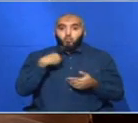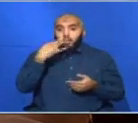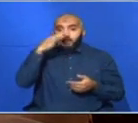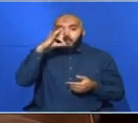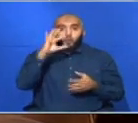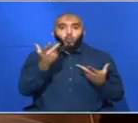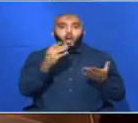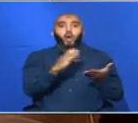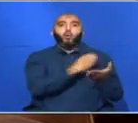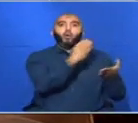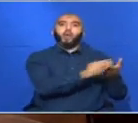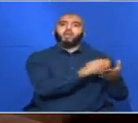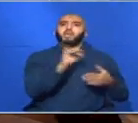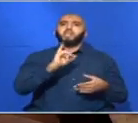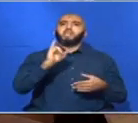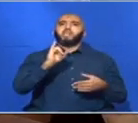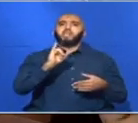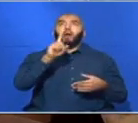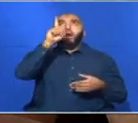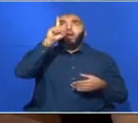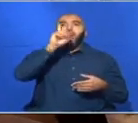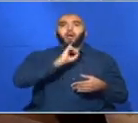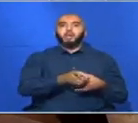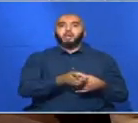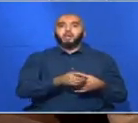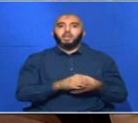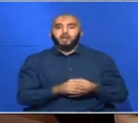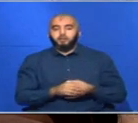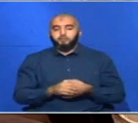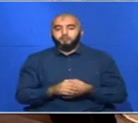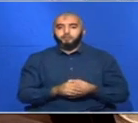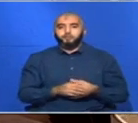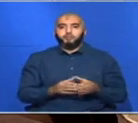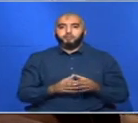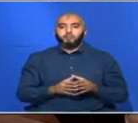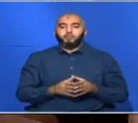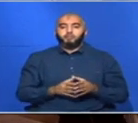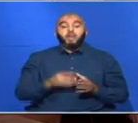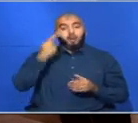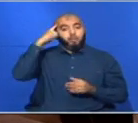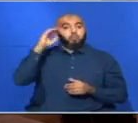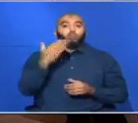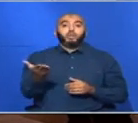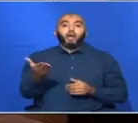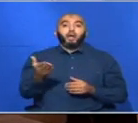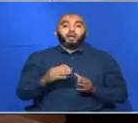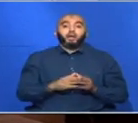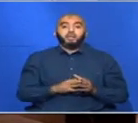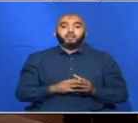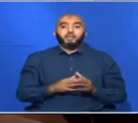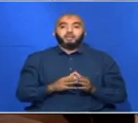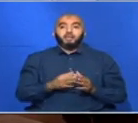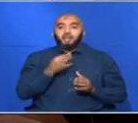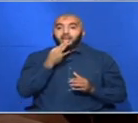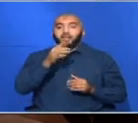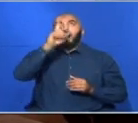من الذي قال الذي قاله المولى عز وجل ولذلكم نقولوا بان